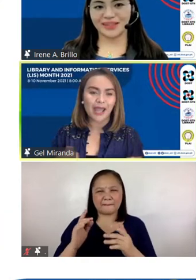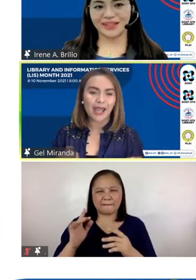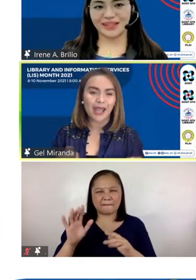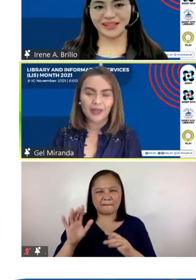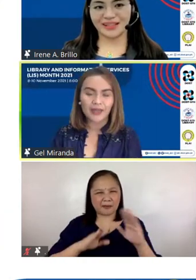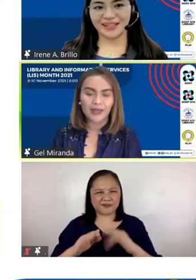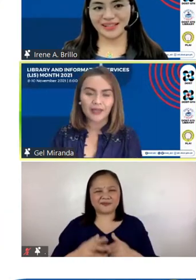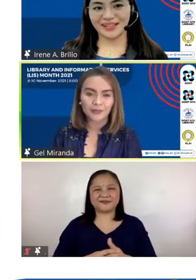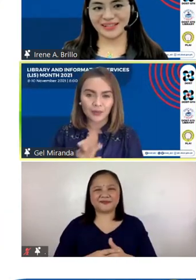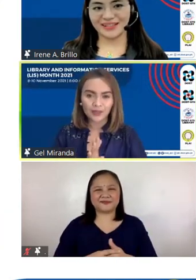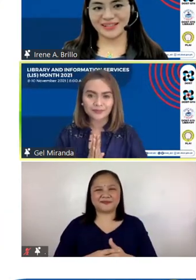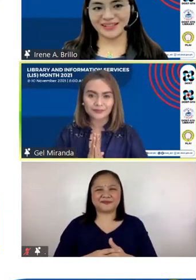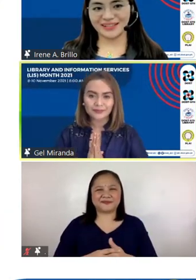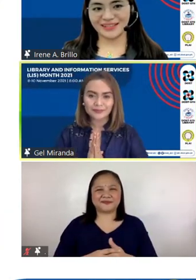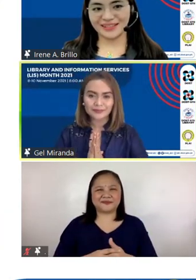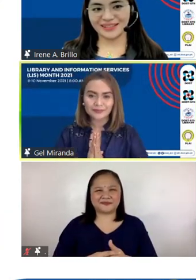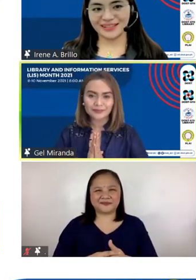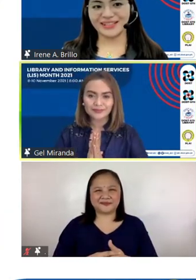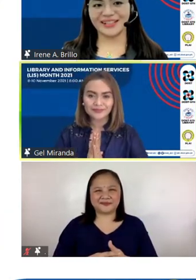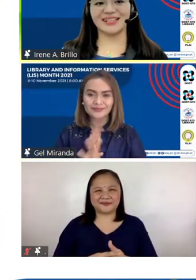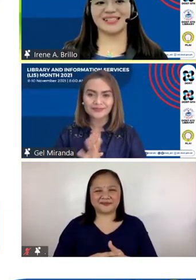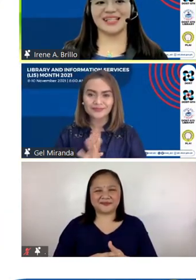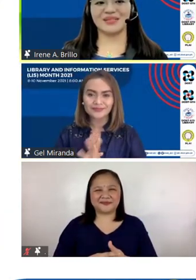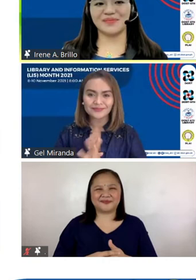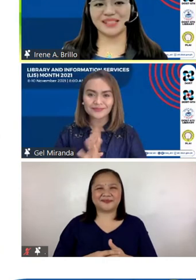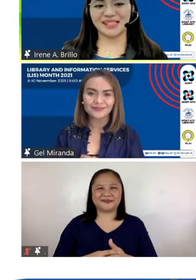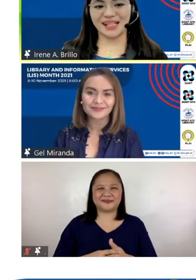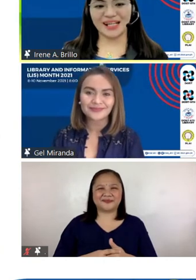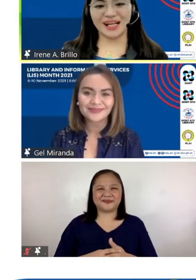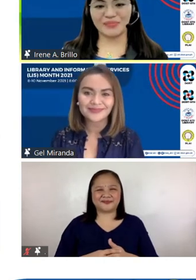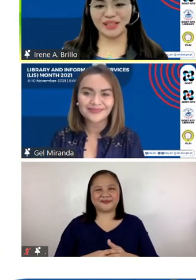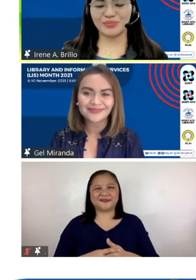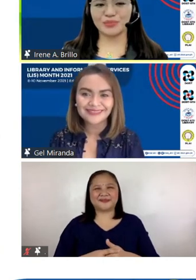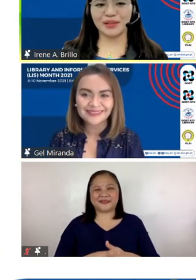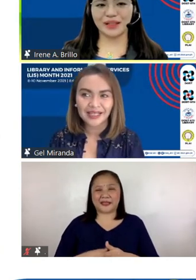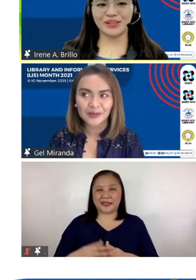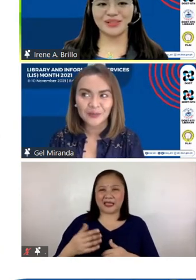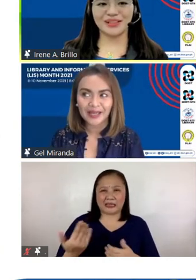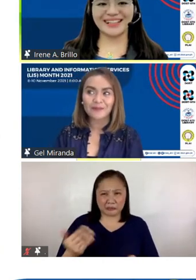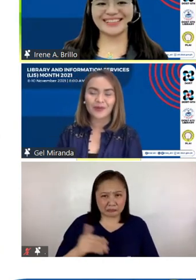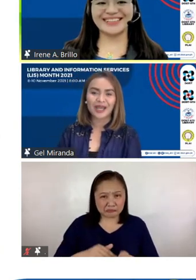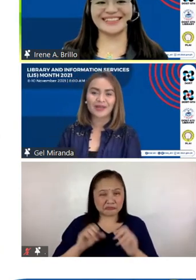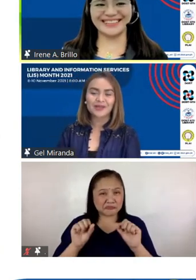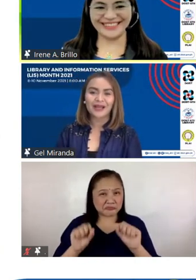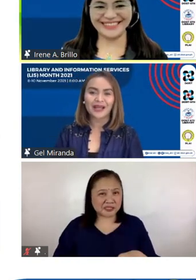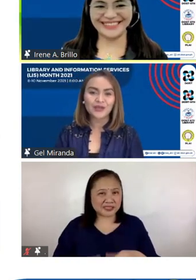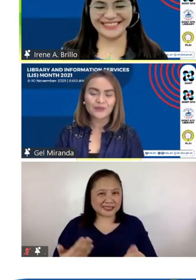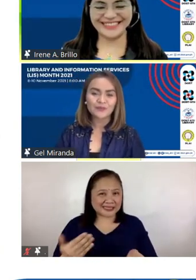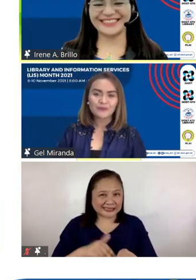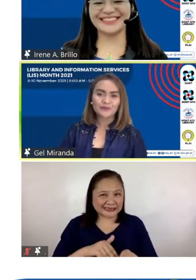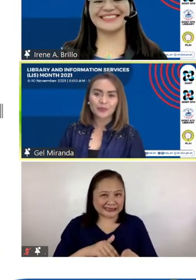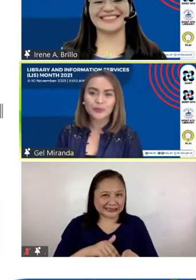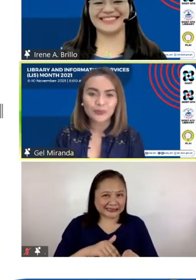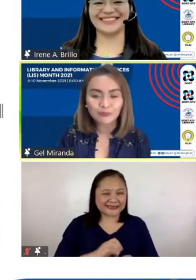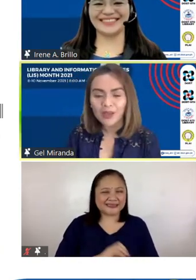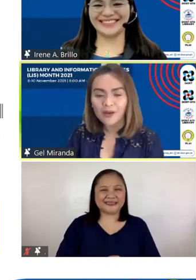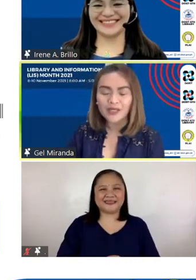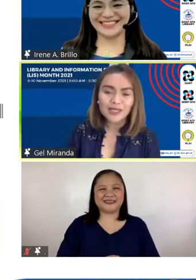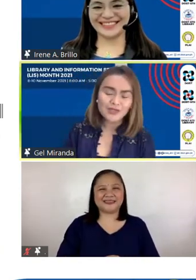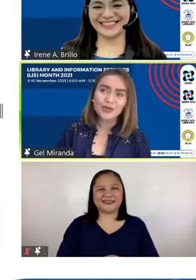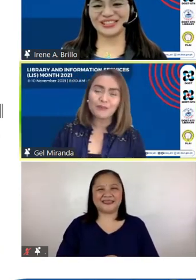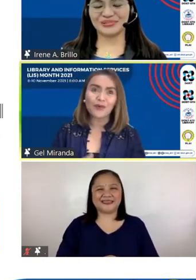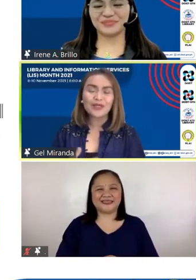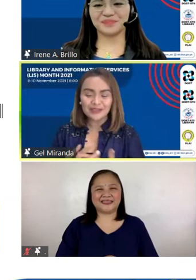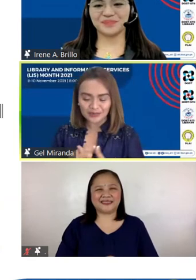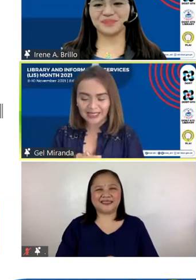Ibansa. Hello po? Ayan, sige. Ms. Jel, pwede po bang pakiulit? Ayan po. Okay, so yun